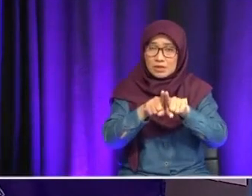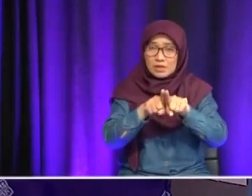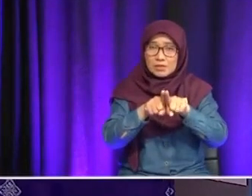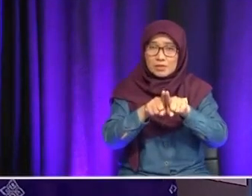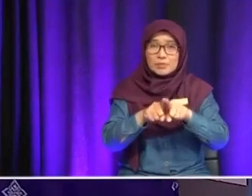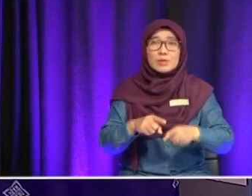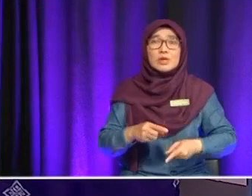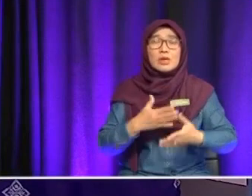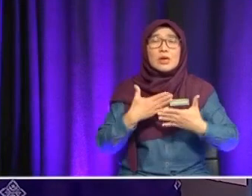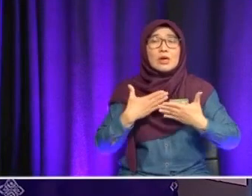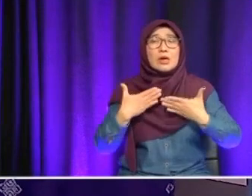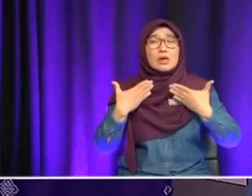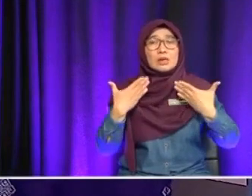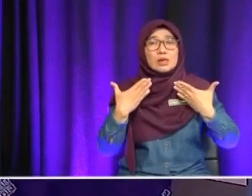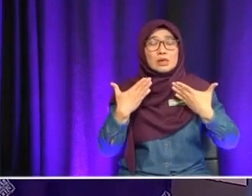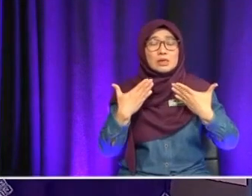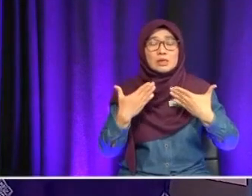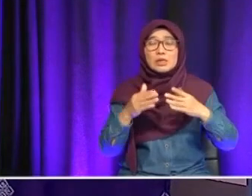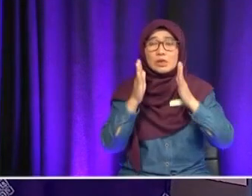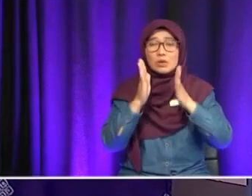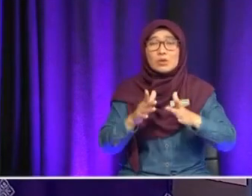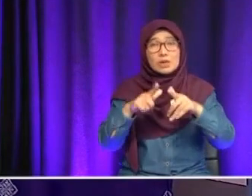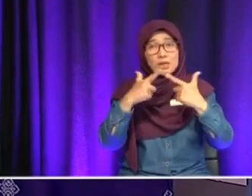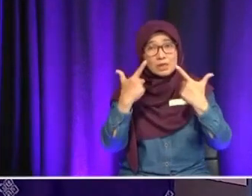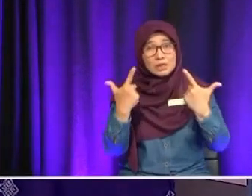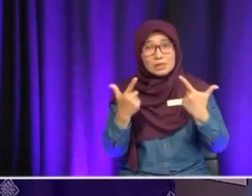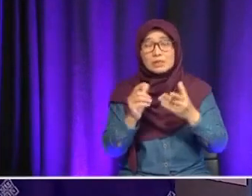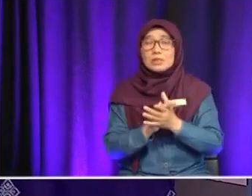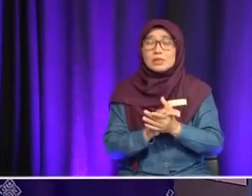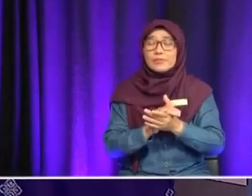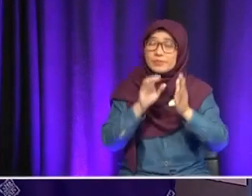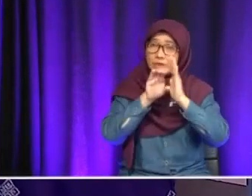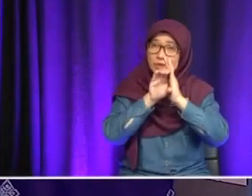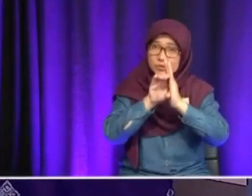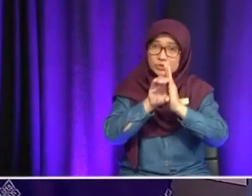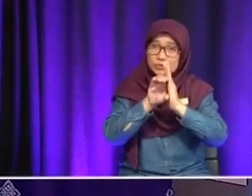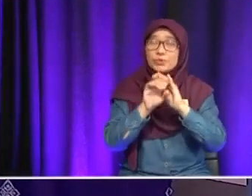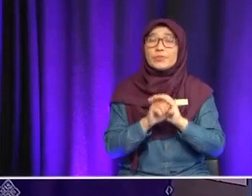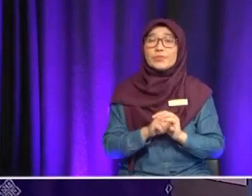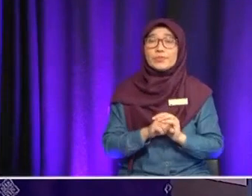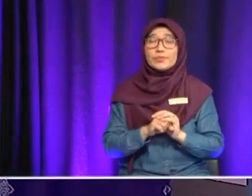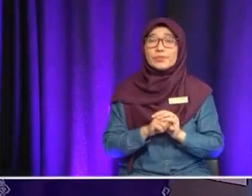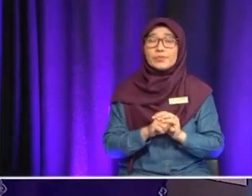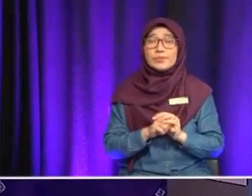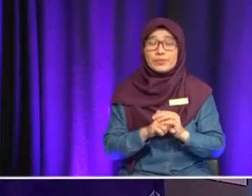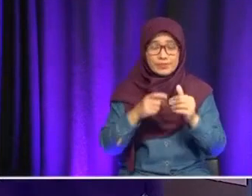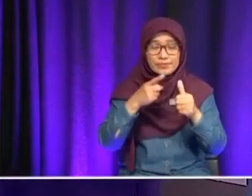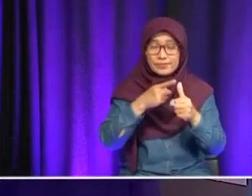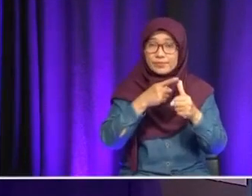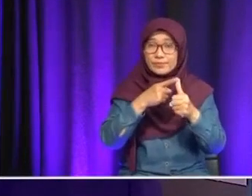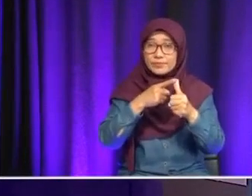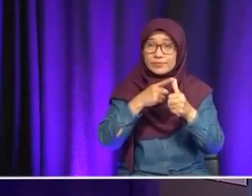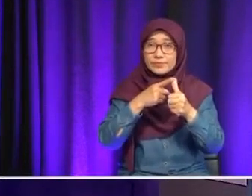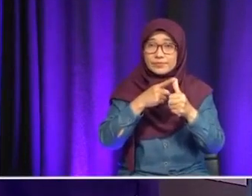lain. Dan sebenarnya ada beberapa contoh akad kebajikan ini, iaitu yang